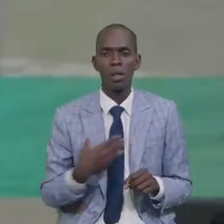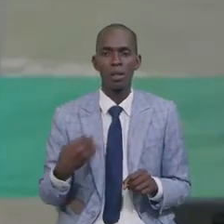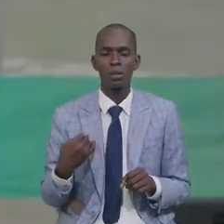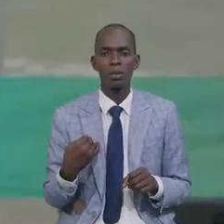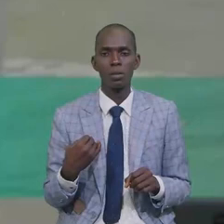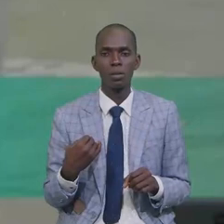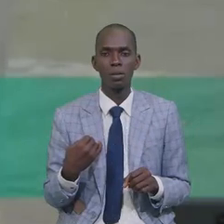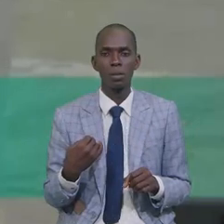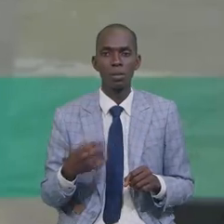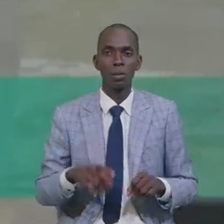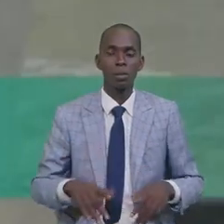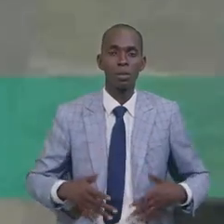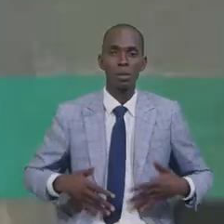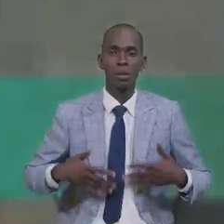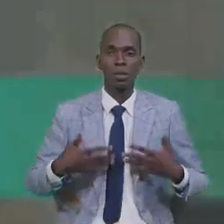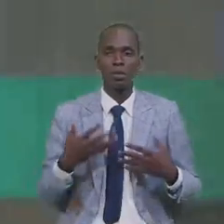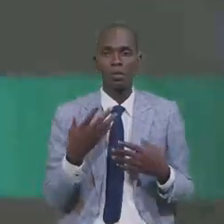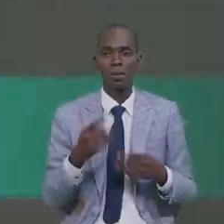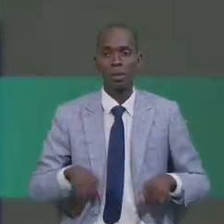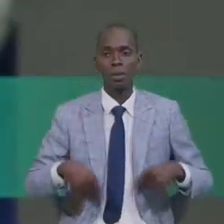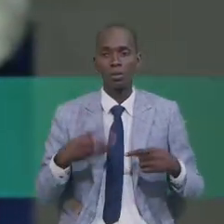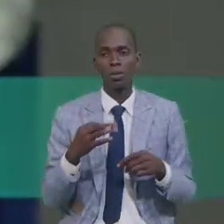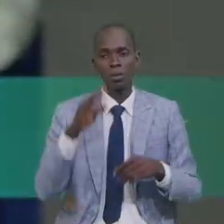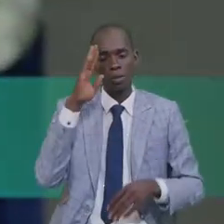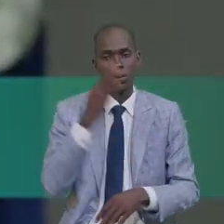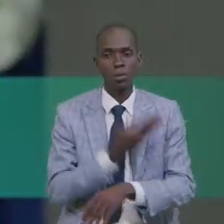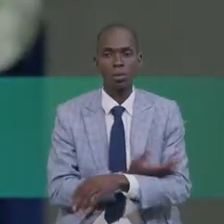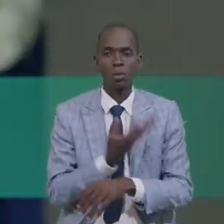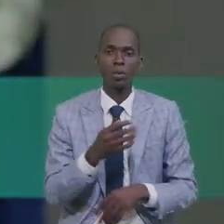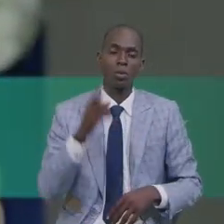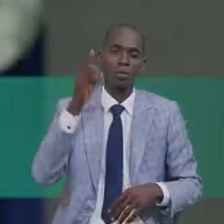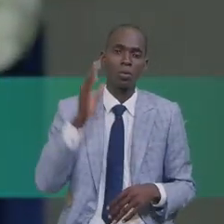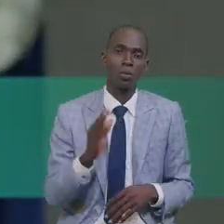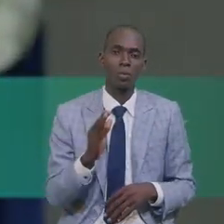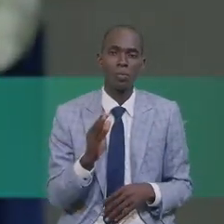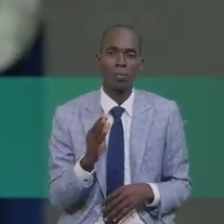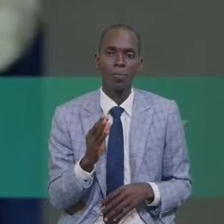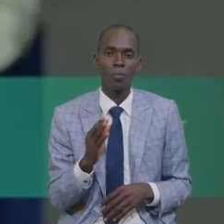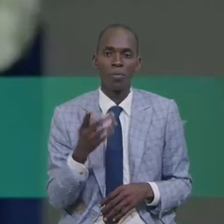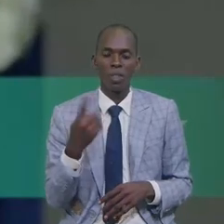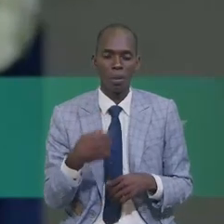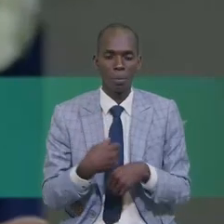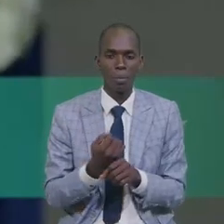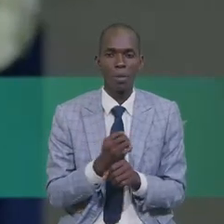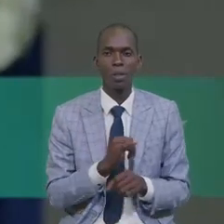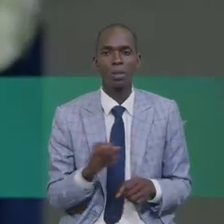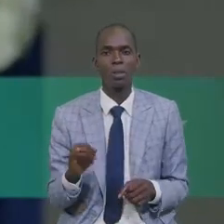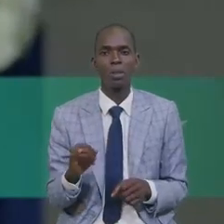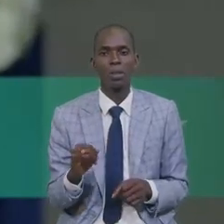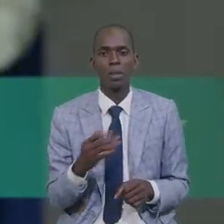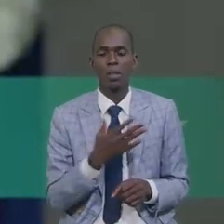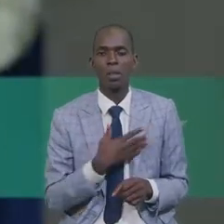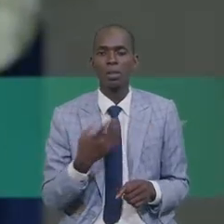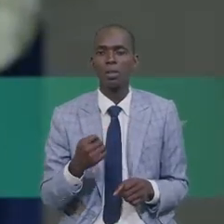fils. Et c'est là où nous commençons. Nous sommes fils de Dieu. La